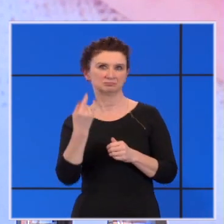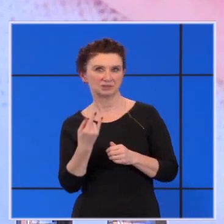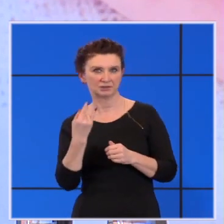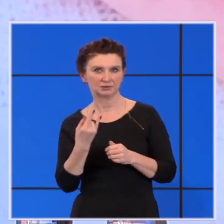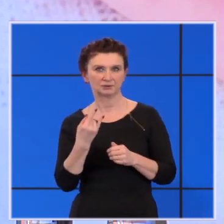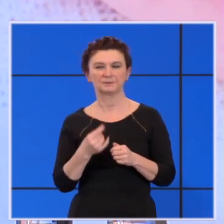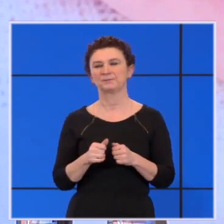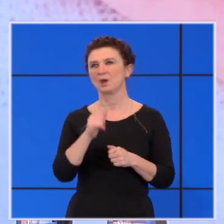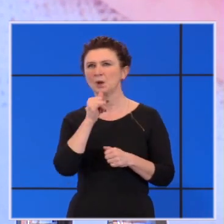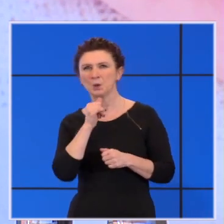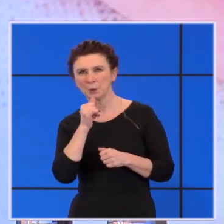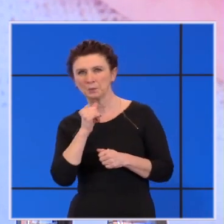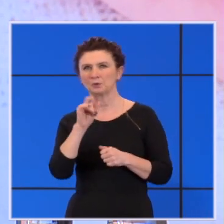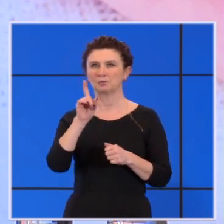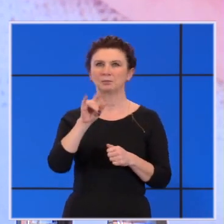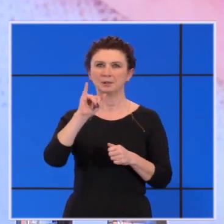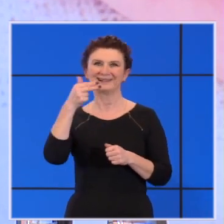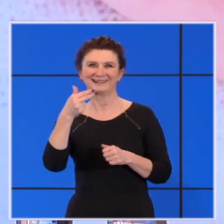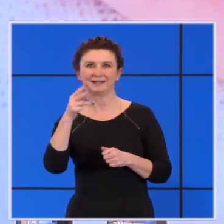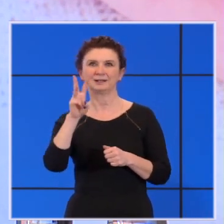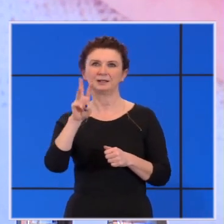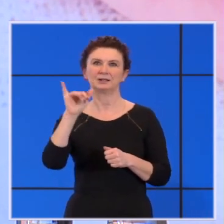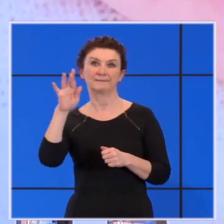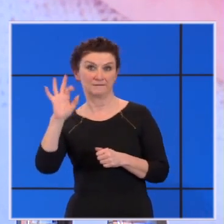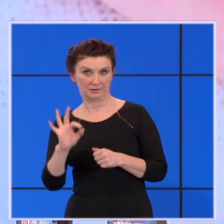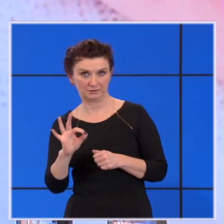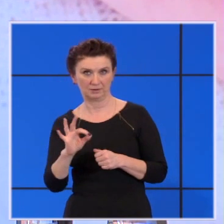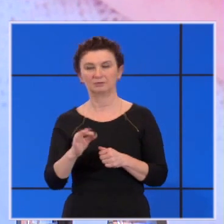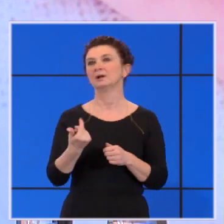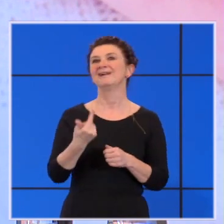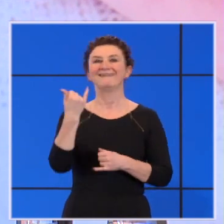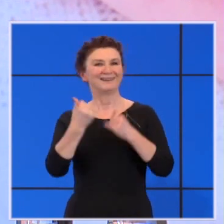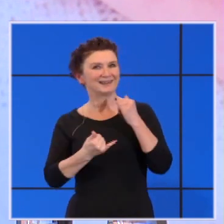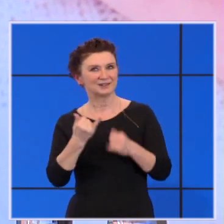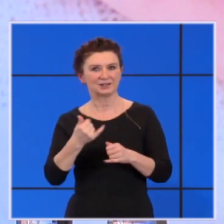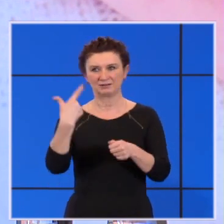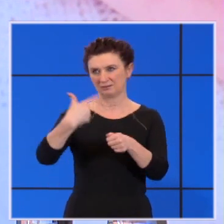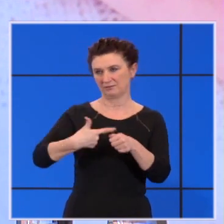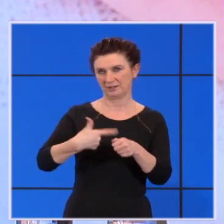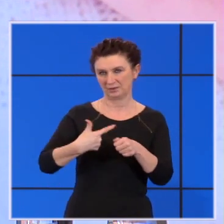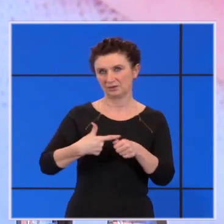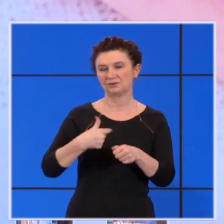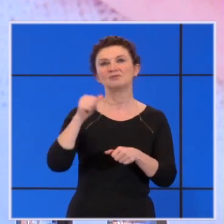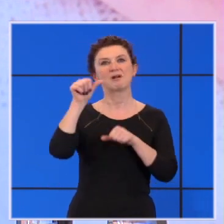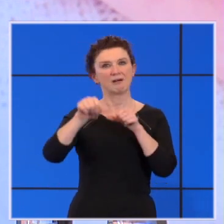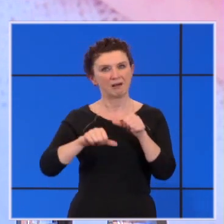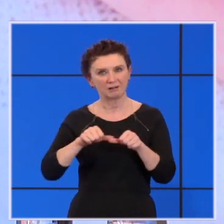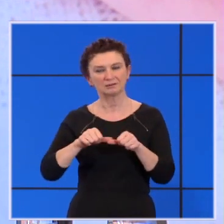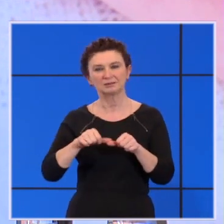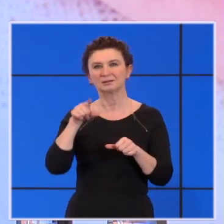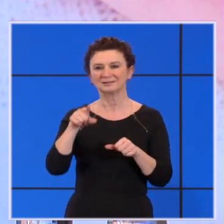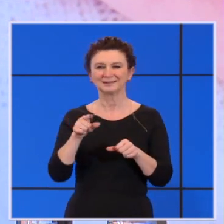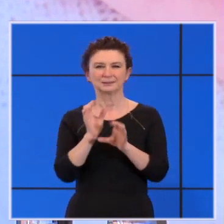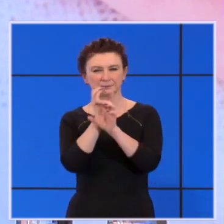powodów, takich czy innych, ten zarodek ich nie jest wykorzystany, to tak, po 20 latach będzie przekazany do adopcji, biorąc pod uwagę